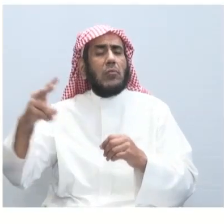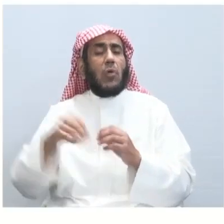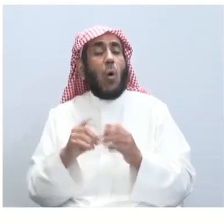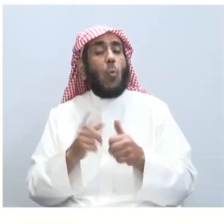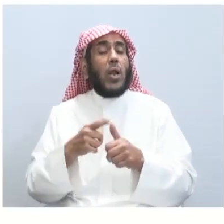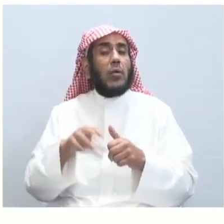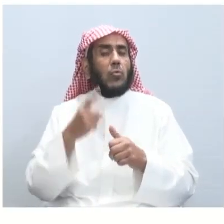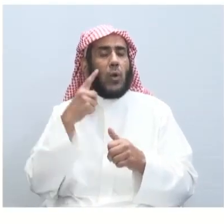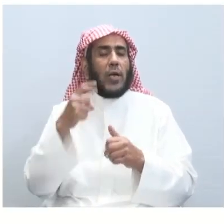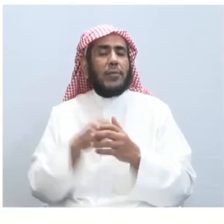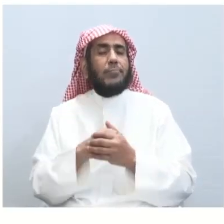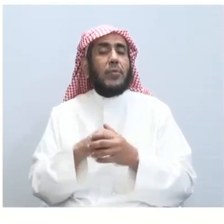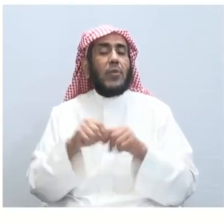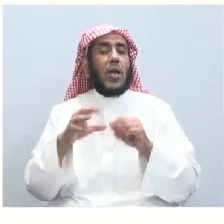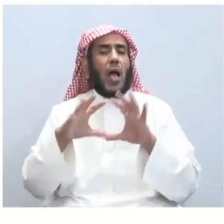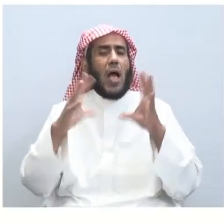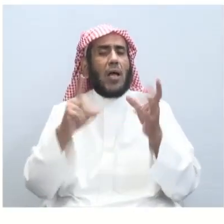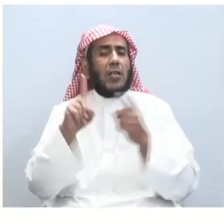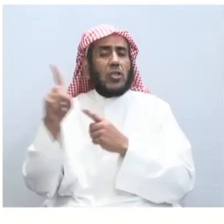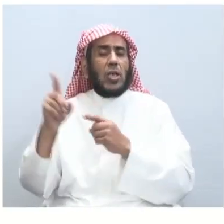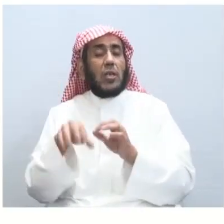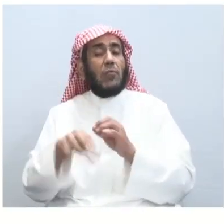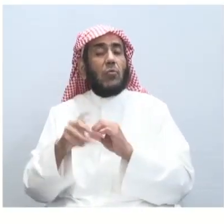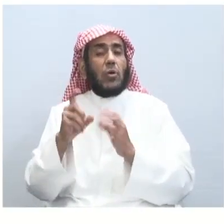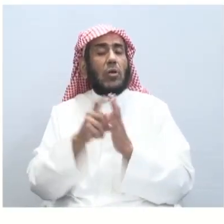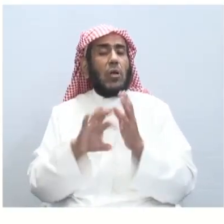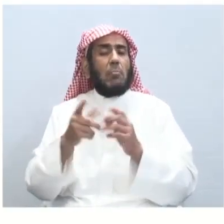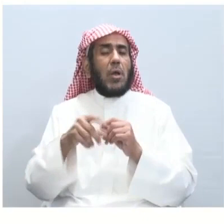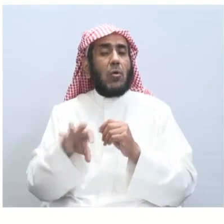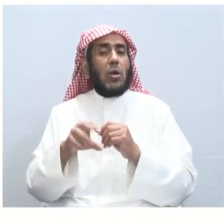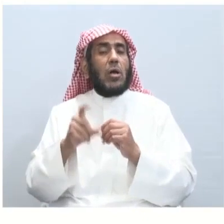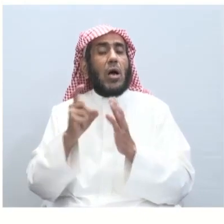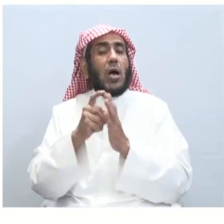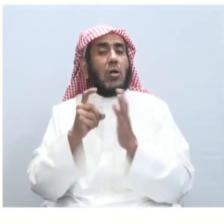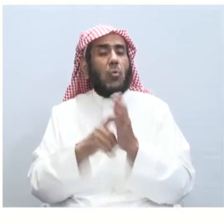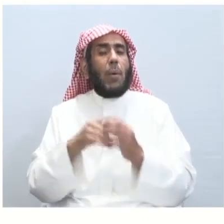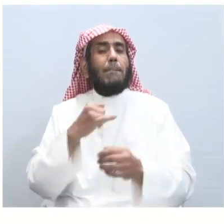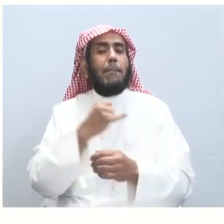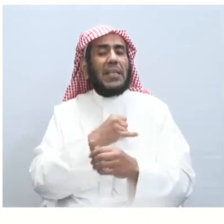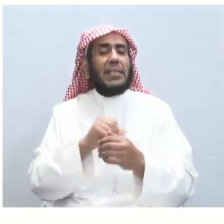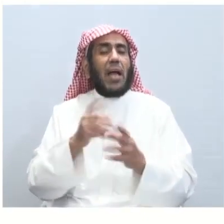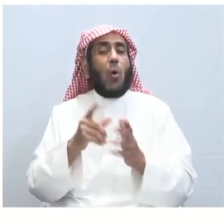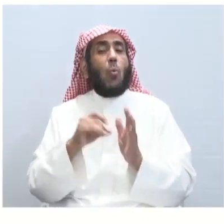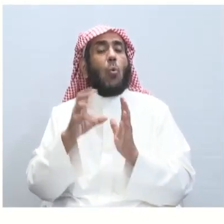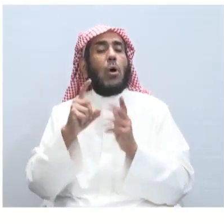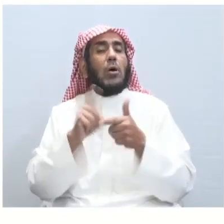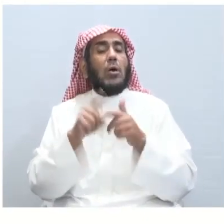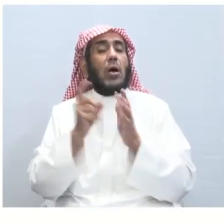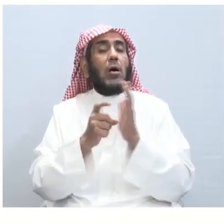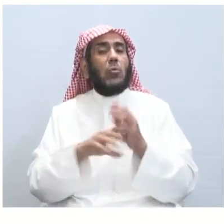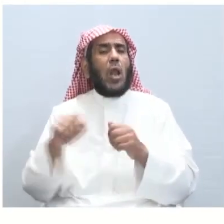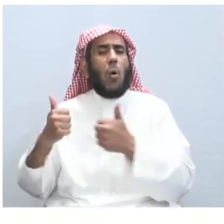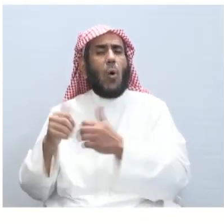اولا نلاحظ في هذا الشكل فروع القانون الخاص اما يكون قانون مدني او قانون الاحوال